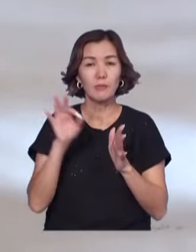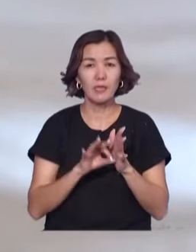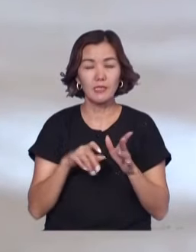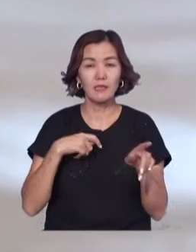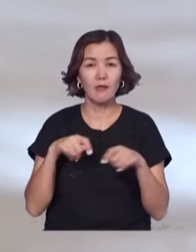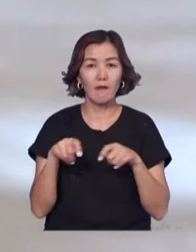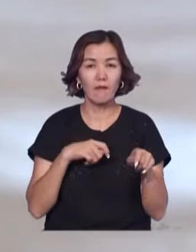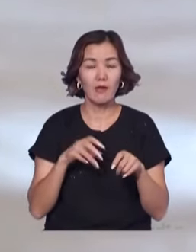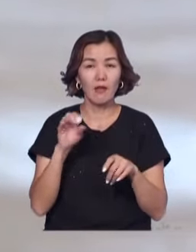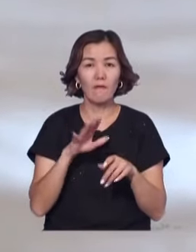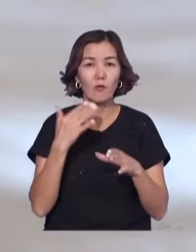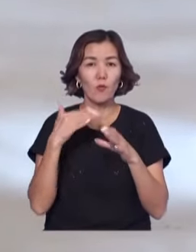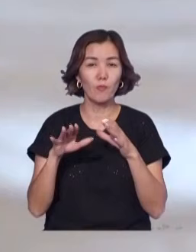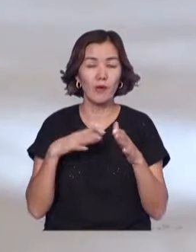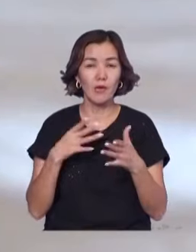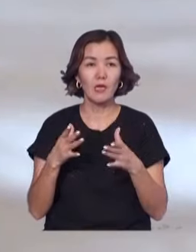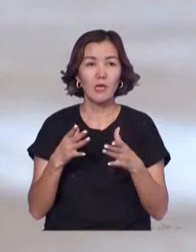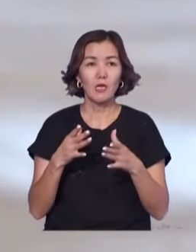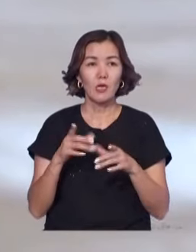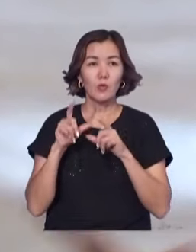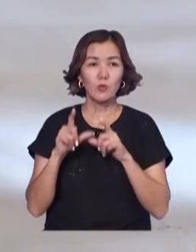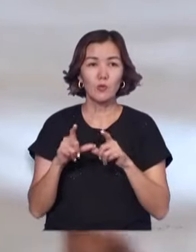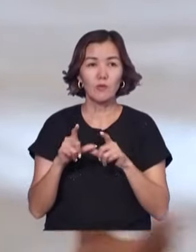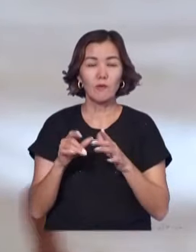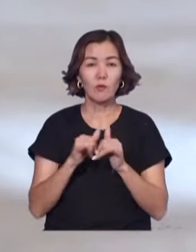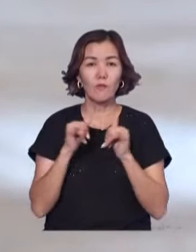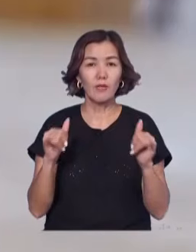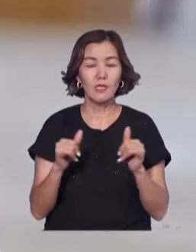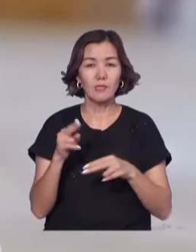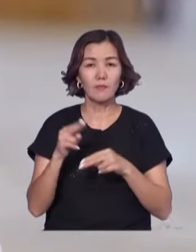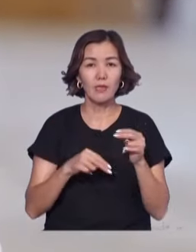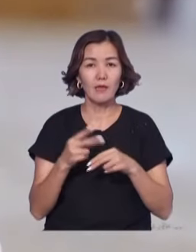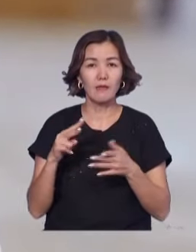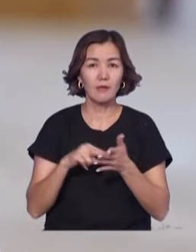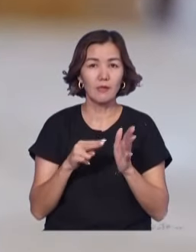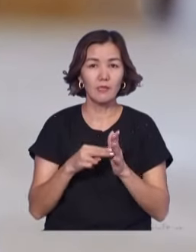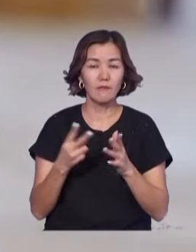товаров приходится на Европу. Объемы транзитных грузов увеличились. В планах строительства второго